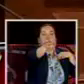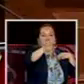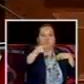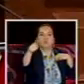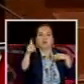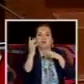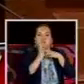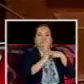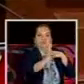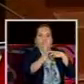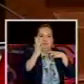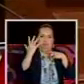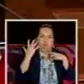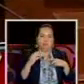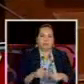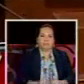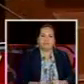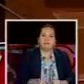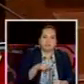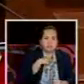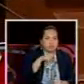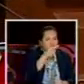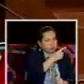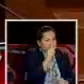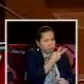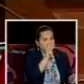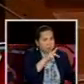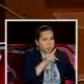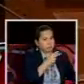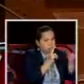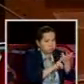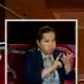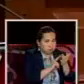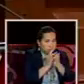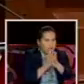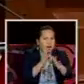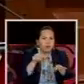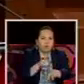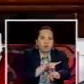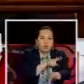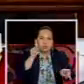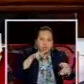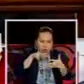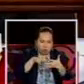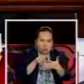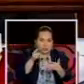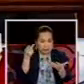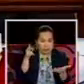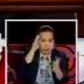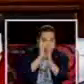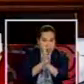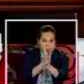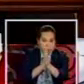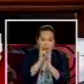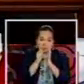ang pumipila. Gaano ko po ba katagal yung isang tao bago po umalis dun sa pila matapos yung pumirma? How long did it